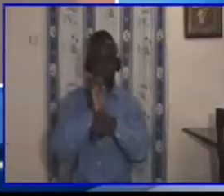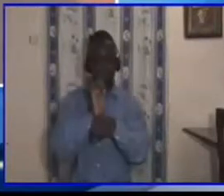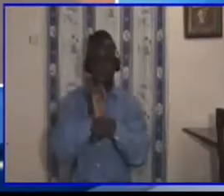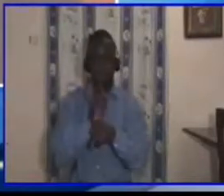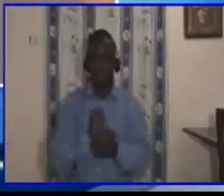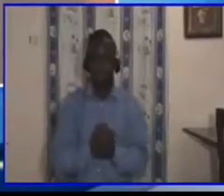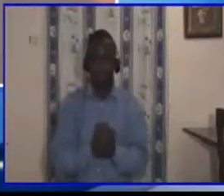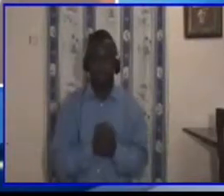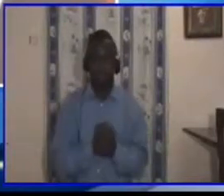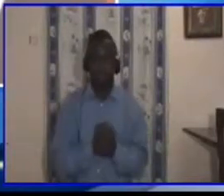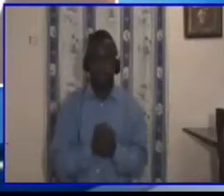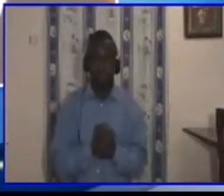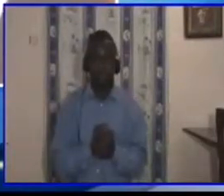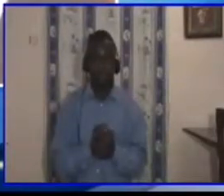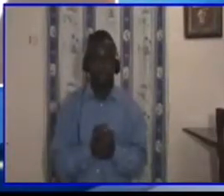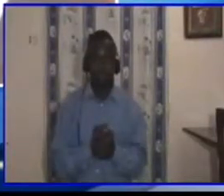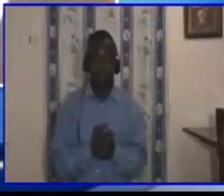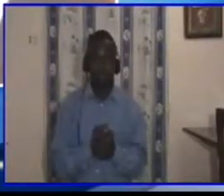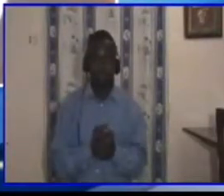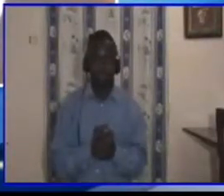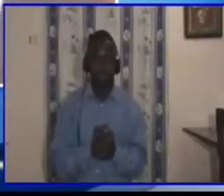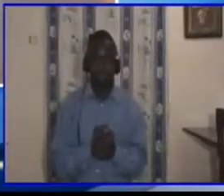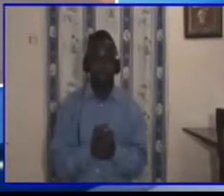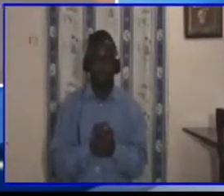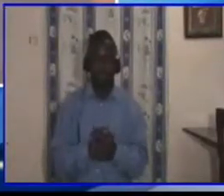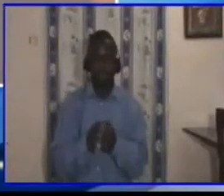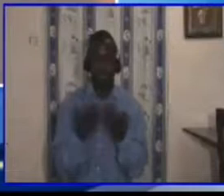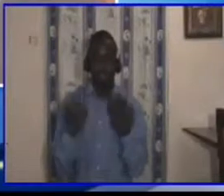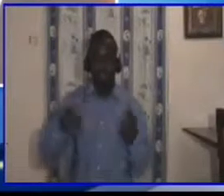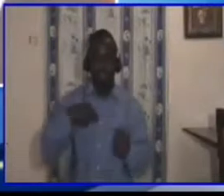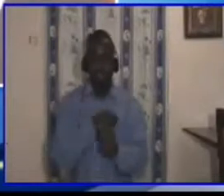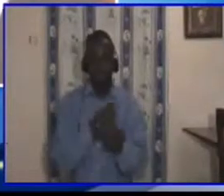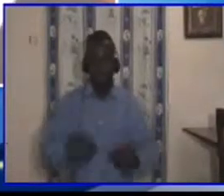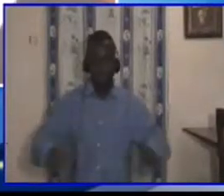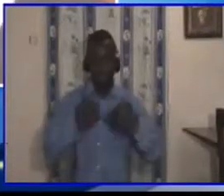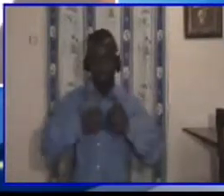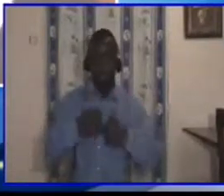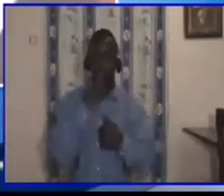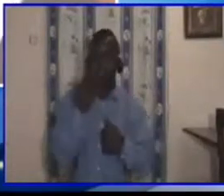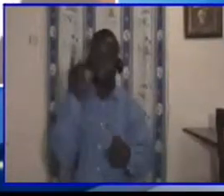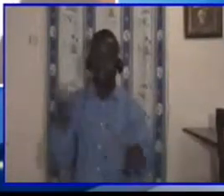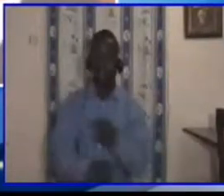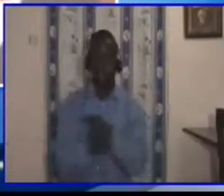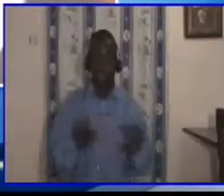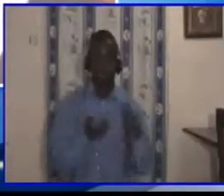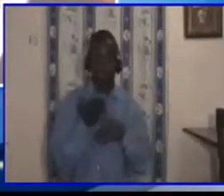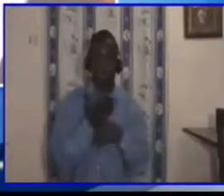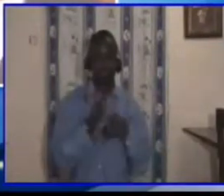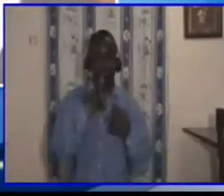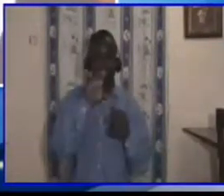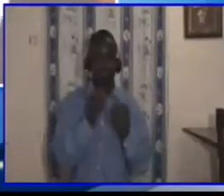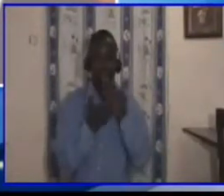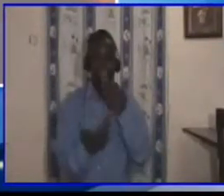chi ha orecchi ascolti ciò che lo spirito dice alle chiese